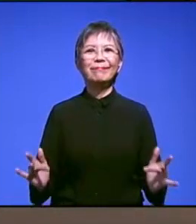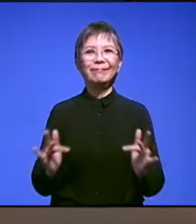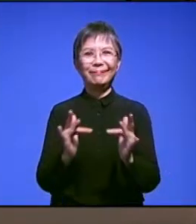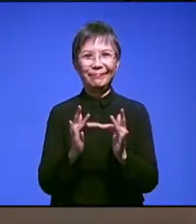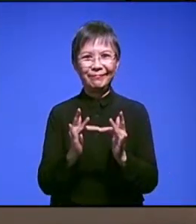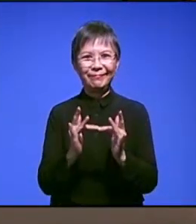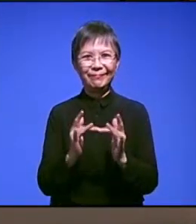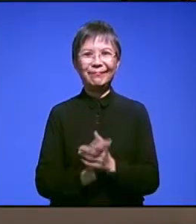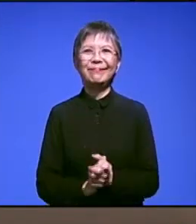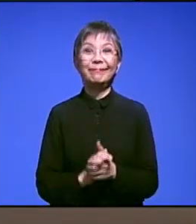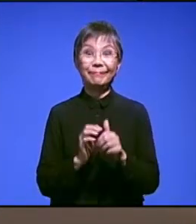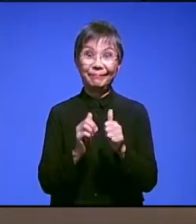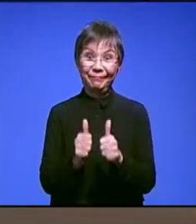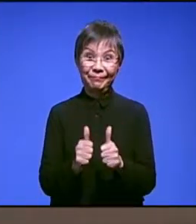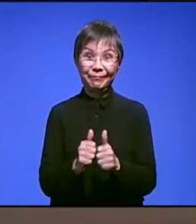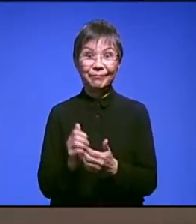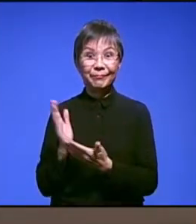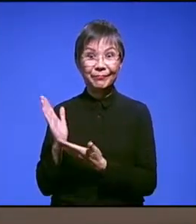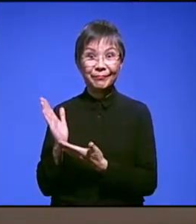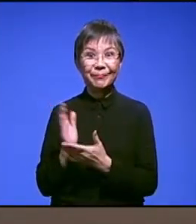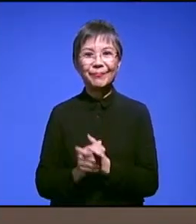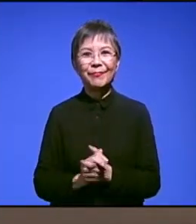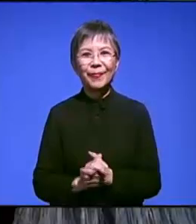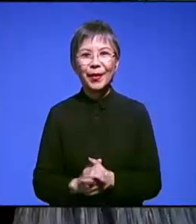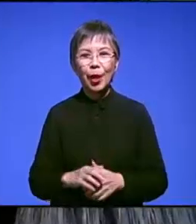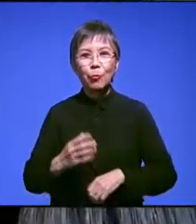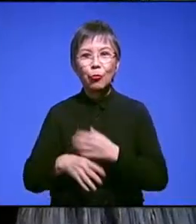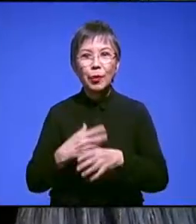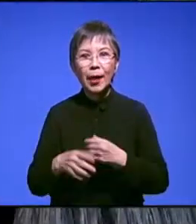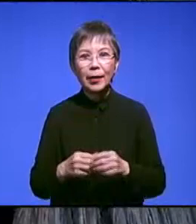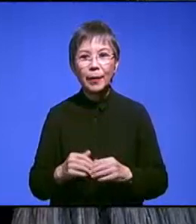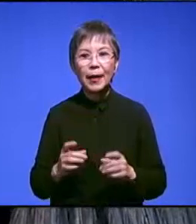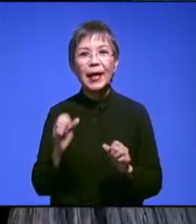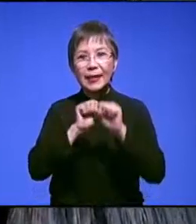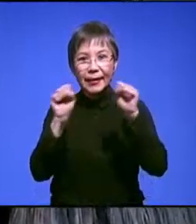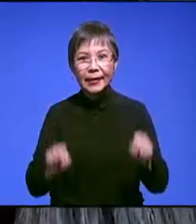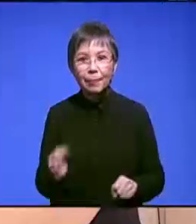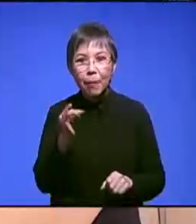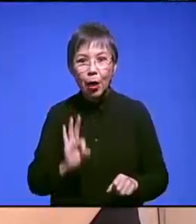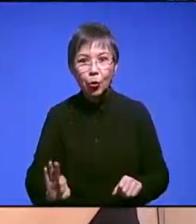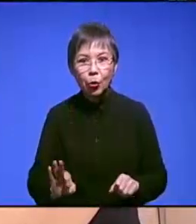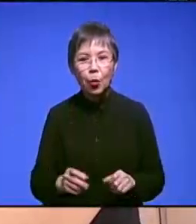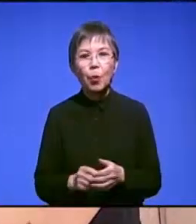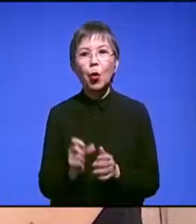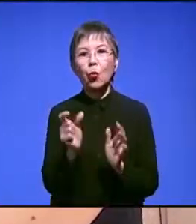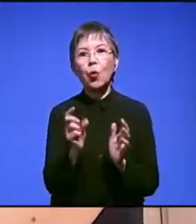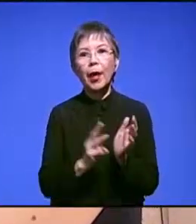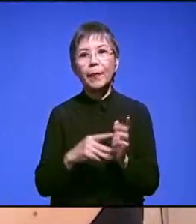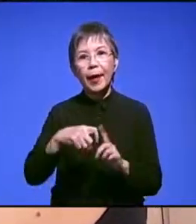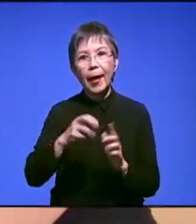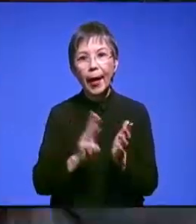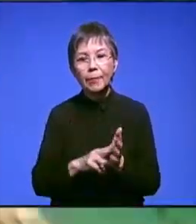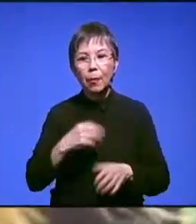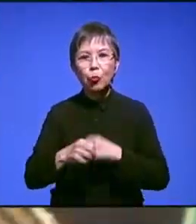yang paling diminati. Dampaknya sangat terasa bagi para pengusaha yang menerapkan sistem ini, mulai dari UMKM hingga